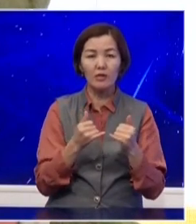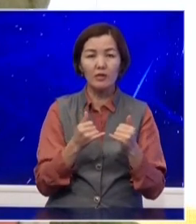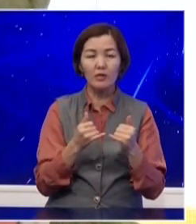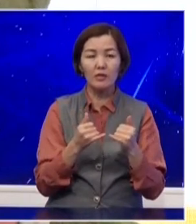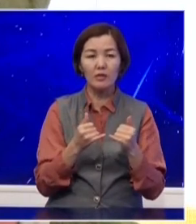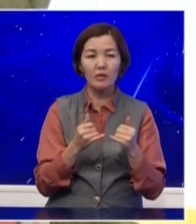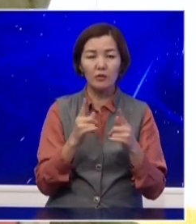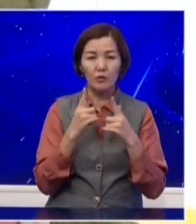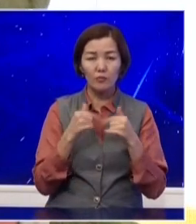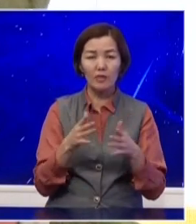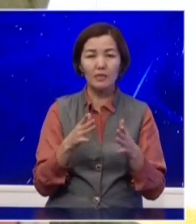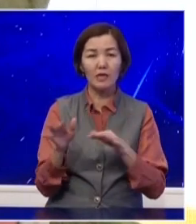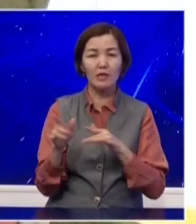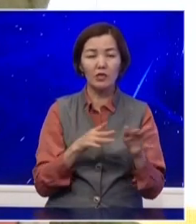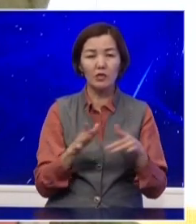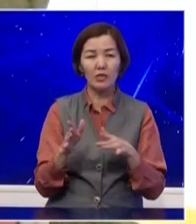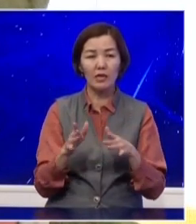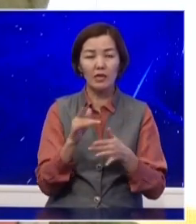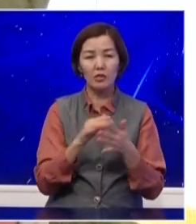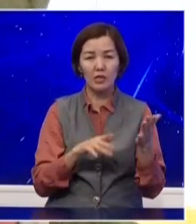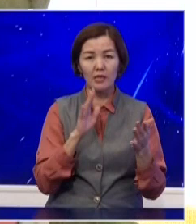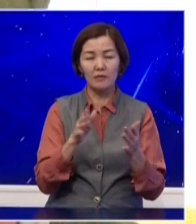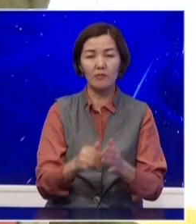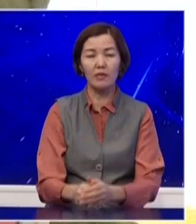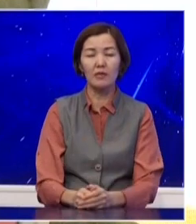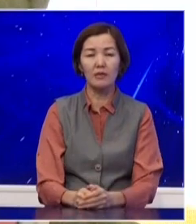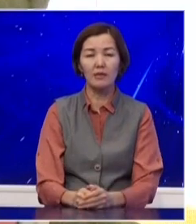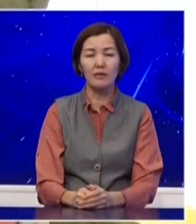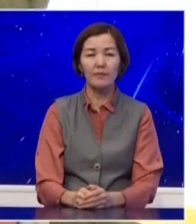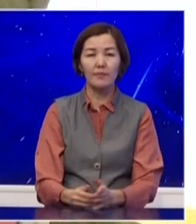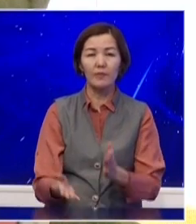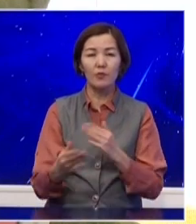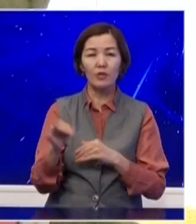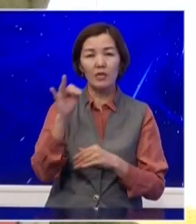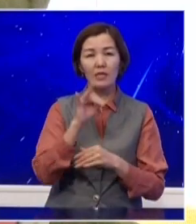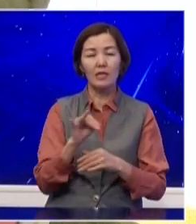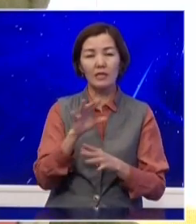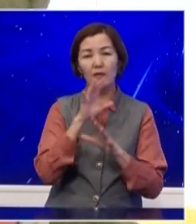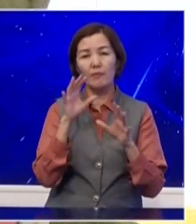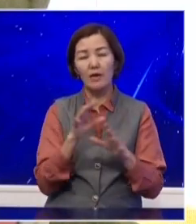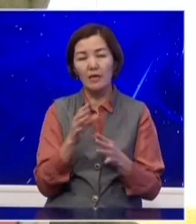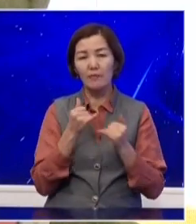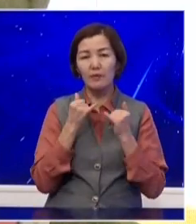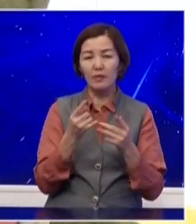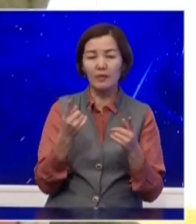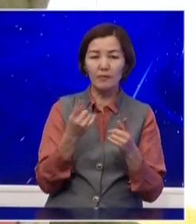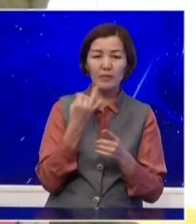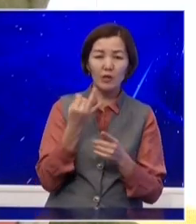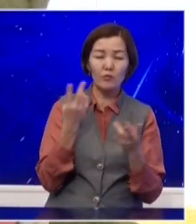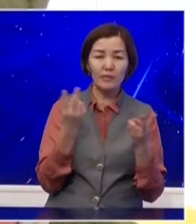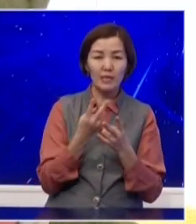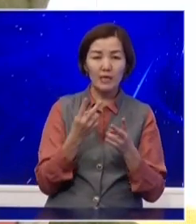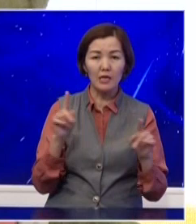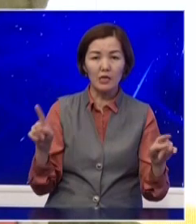шығармашылығына орай ұйымдастырылатын іс-шаралар жалғасқа беретін болады. Өткен тарихымызды бағалап, рухани байлығымызды